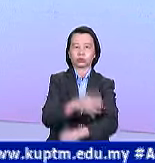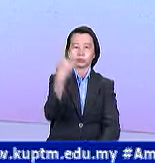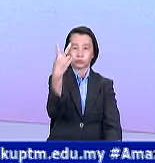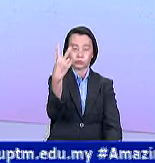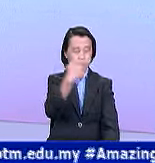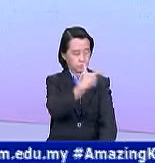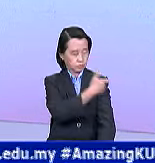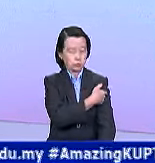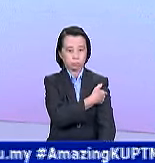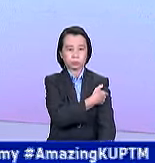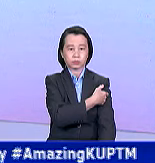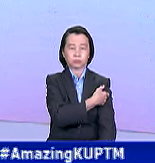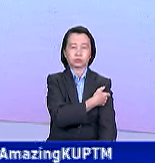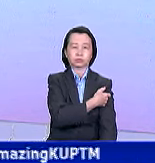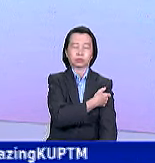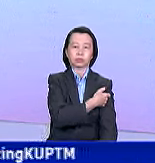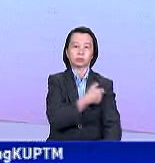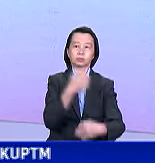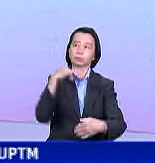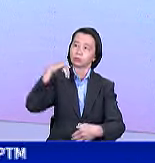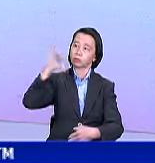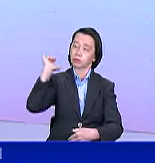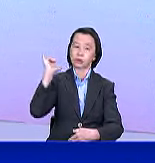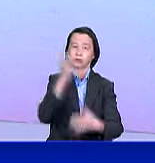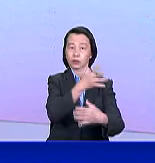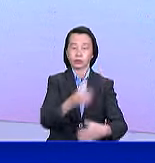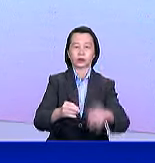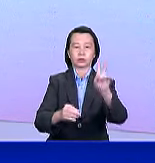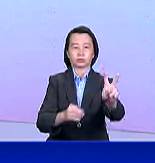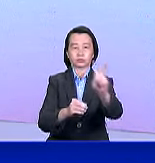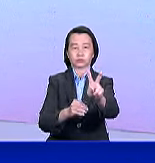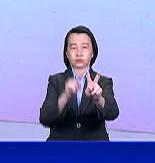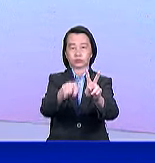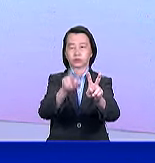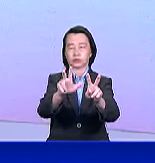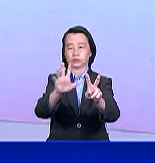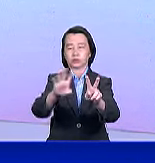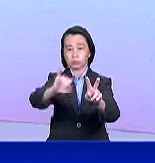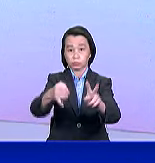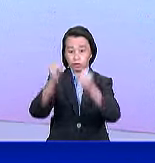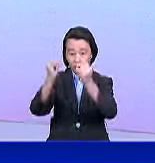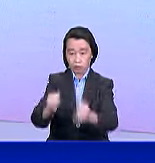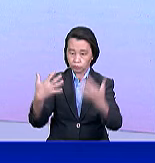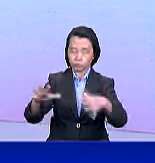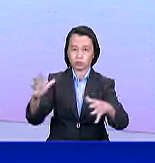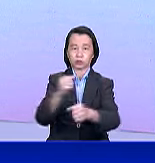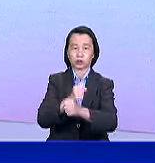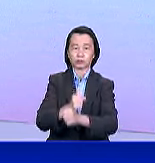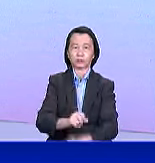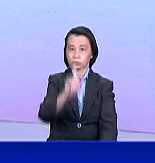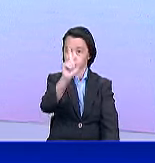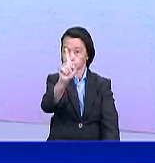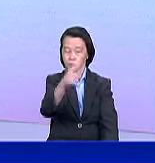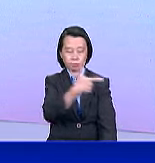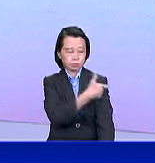suntikan vaksin COVID-19 setakat semalam. Setakat semalam juga seramai 22.34 juta individu sudah menerima sekurang-kurangnya